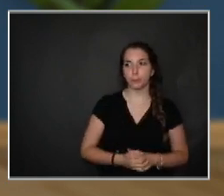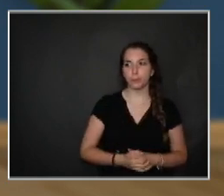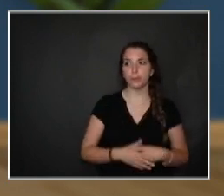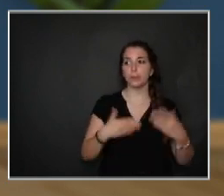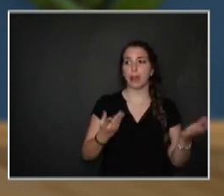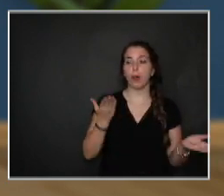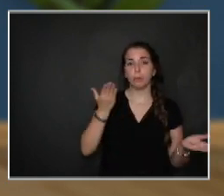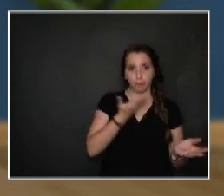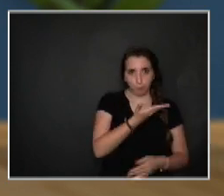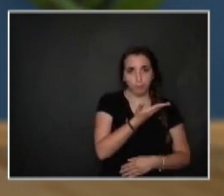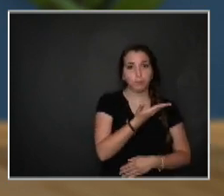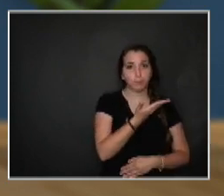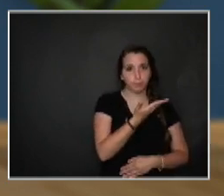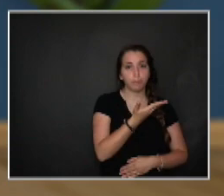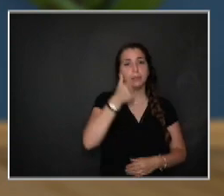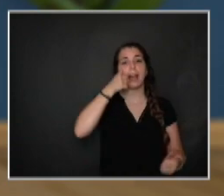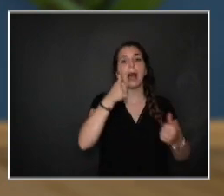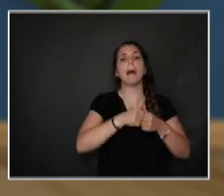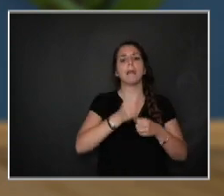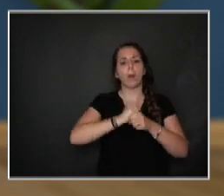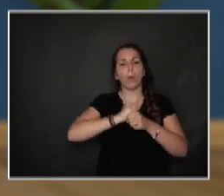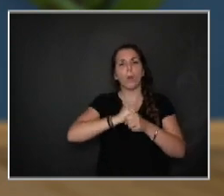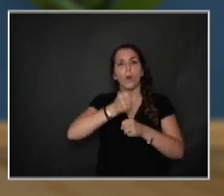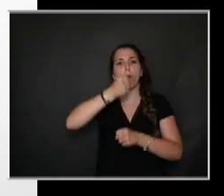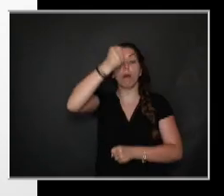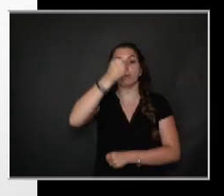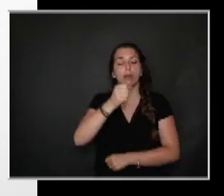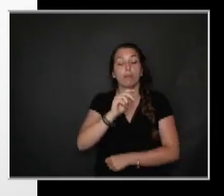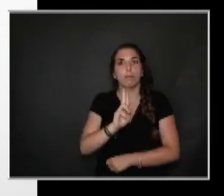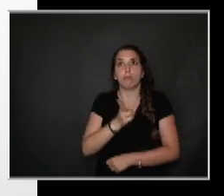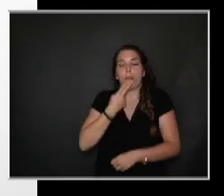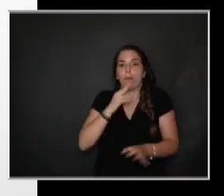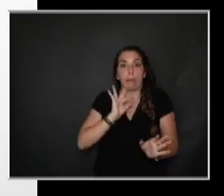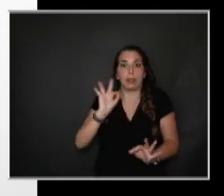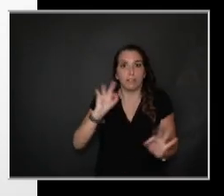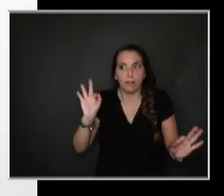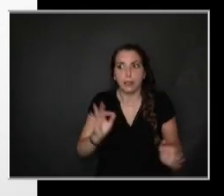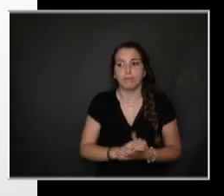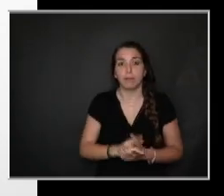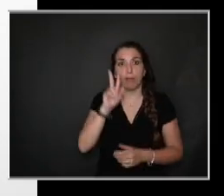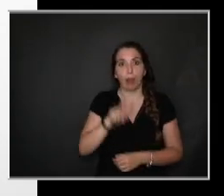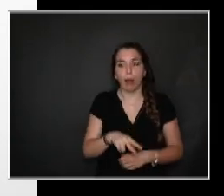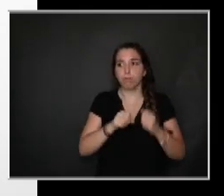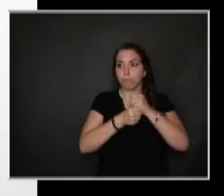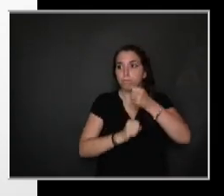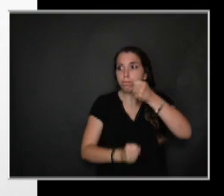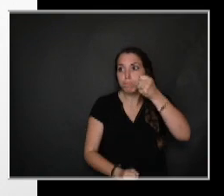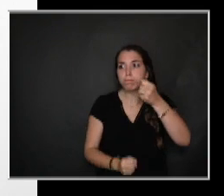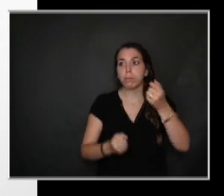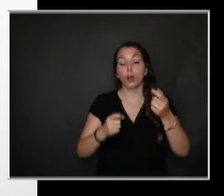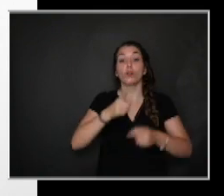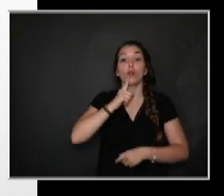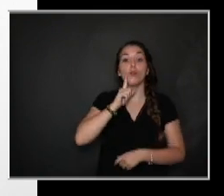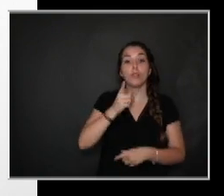tu as rappelé ce que c'était que la colonne vertébrale. C'est magnifique, une colonne vertébrale. Hein. Depuis qu'il y a des vertébrés sur